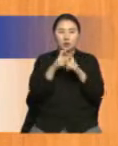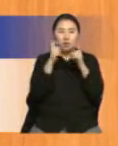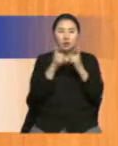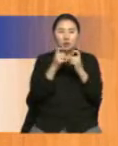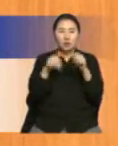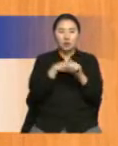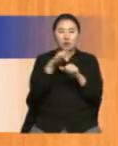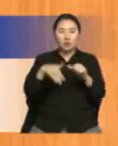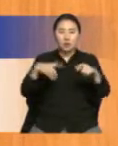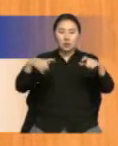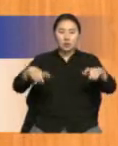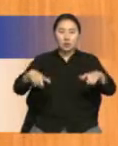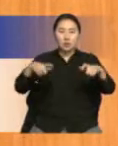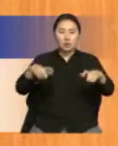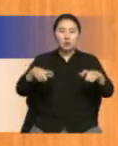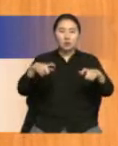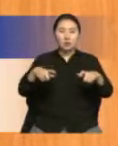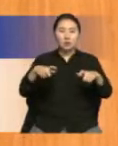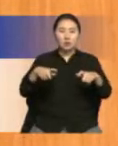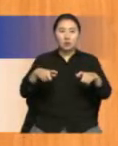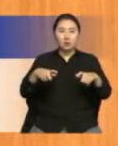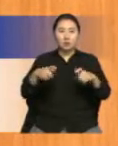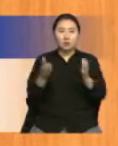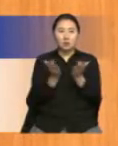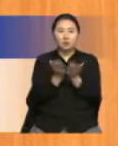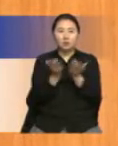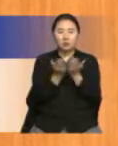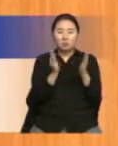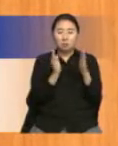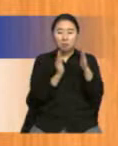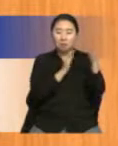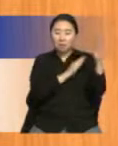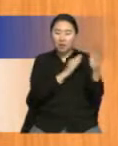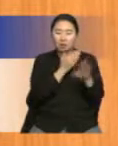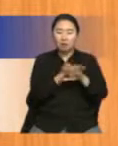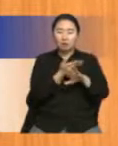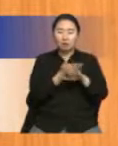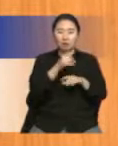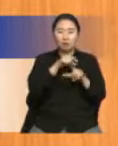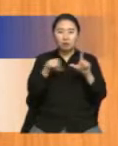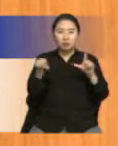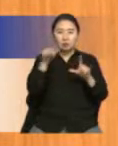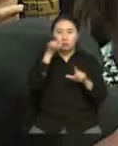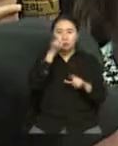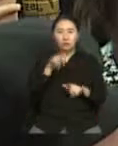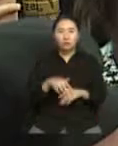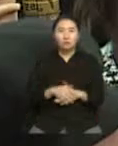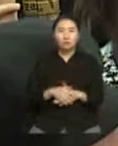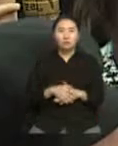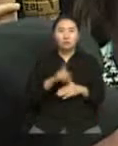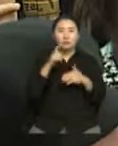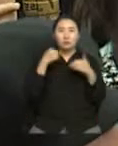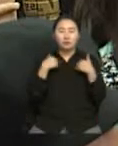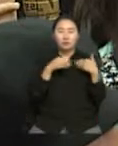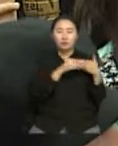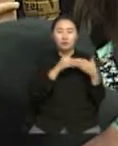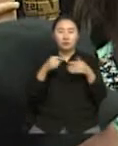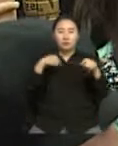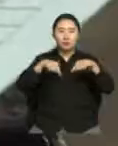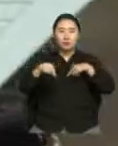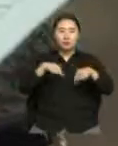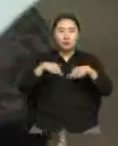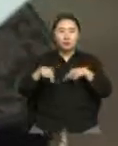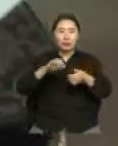사람은 지역에 그 만난 또 다른 면이 있더라. 학교마다 또 다른 면이 있더라. 그러는 거죠. 정부 주도 교육